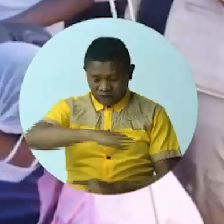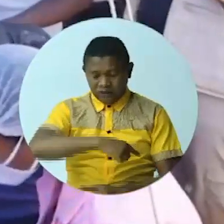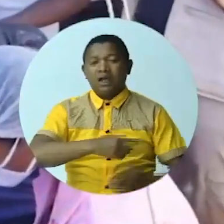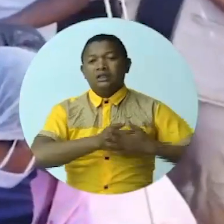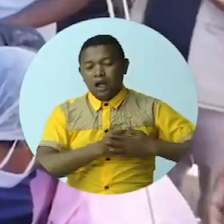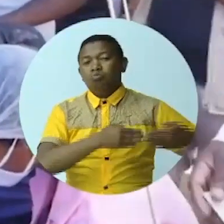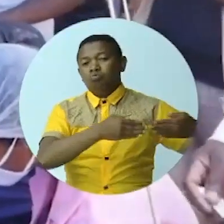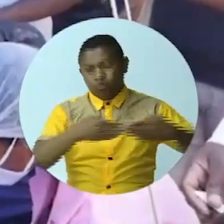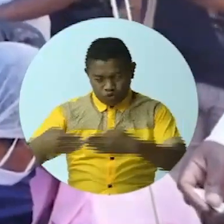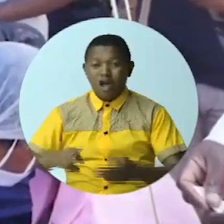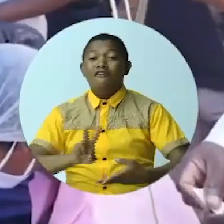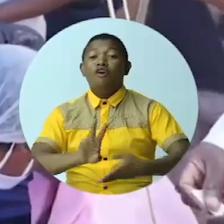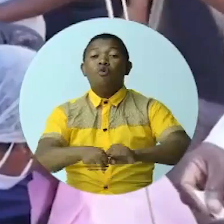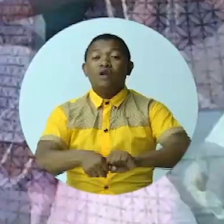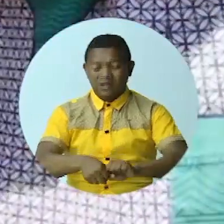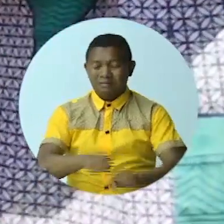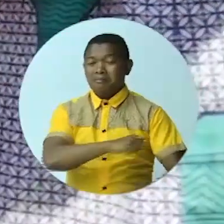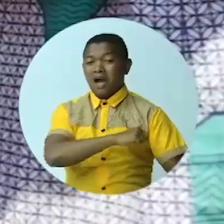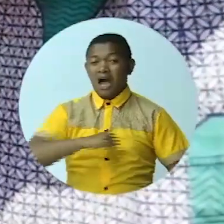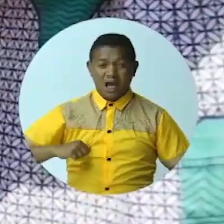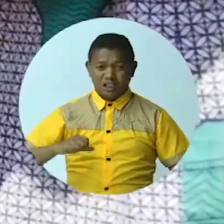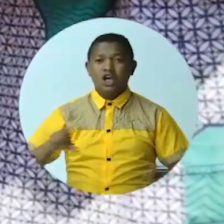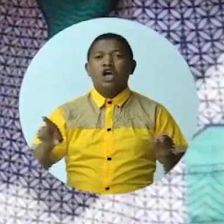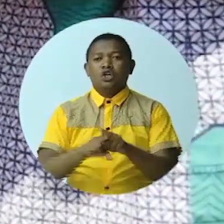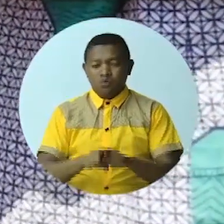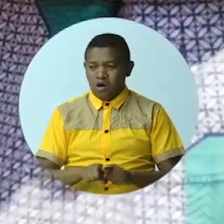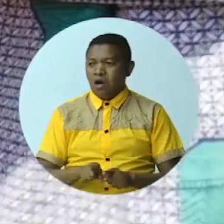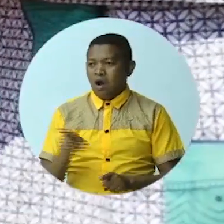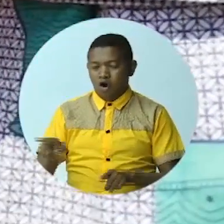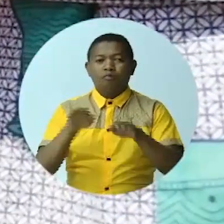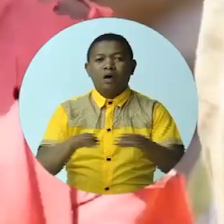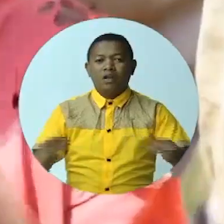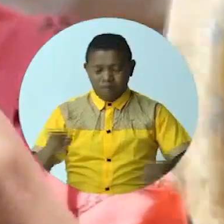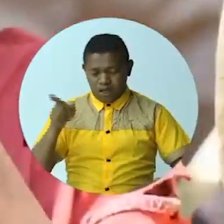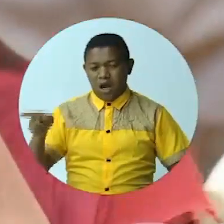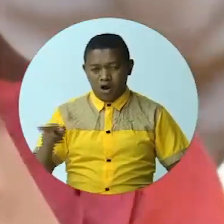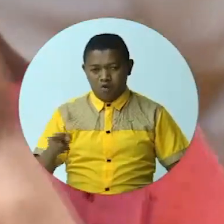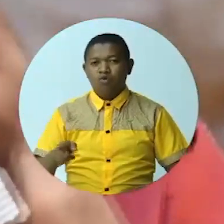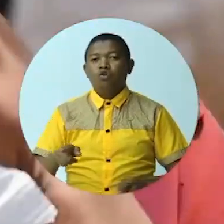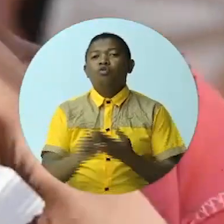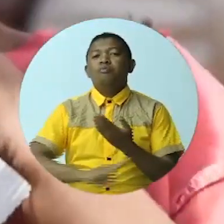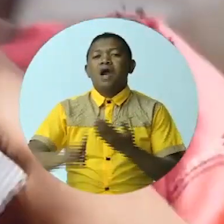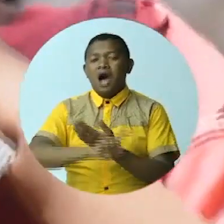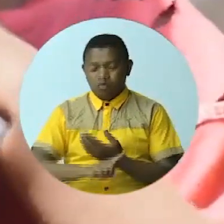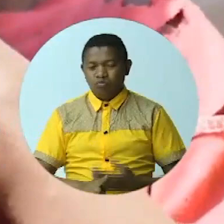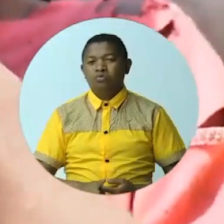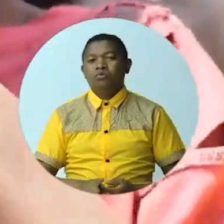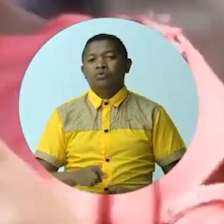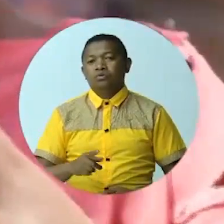paikady ampiasaina amin'ntya kere ity aty atsimo. Zay zany ny zavatra olazaiko teo hoe